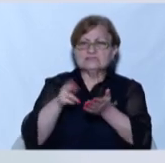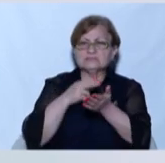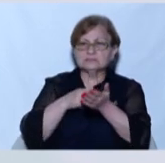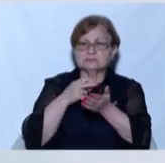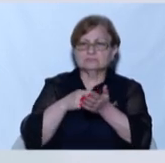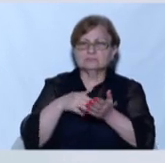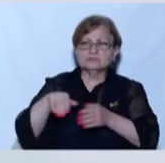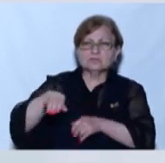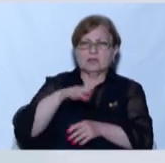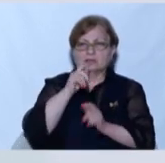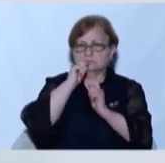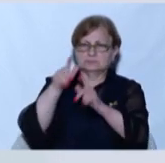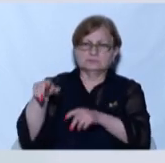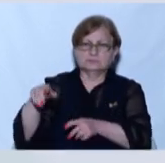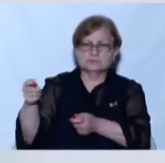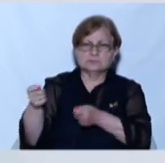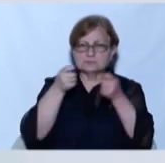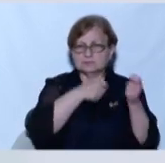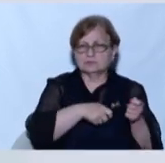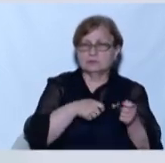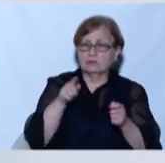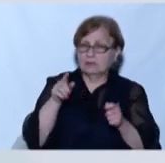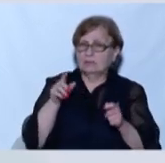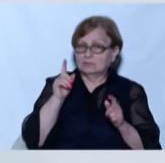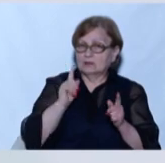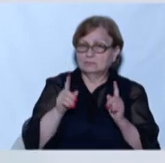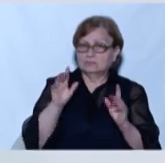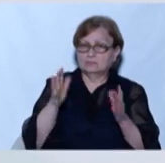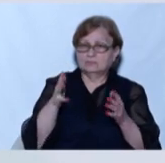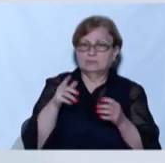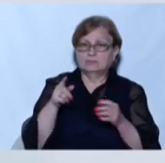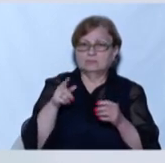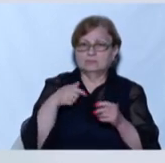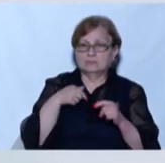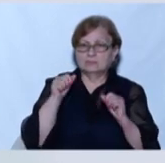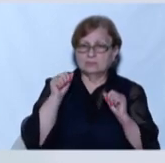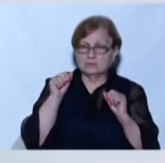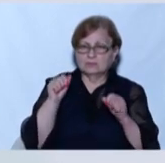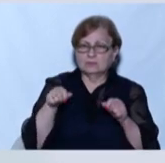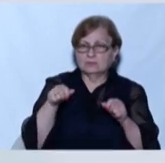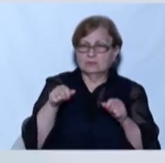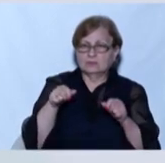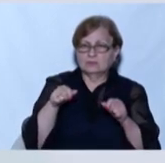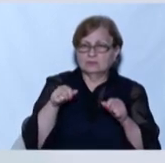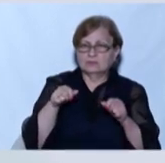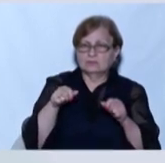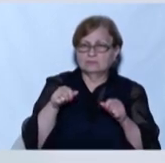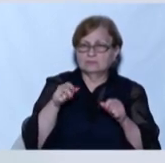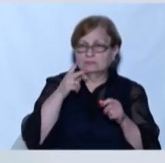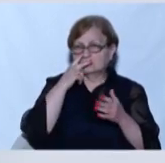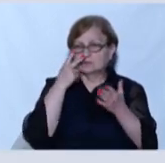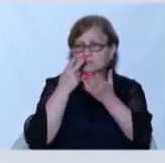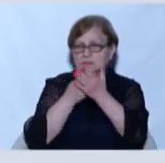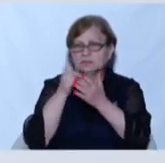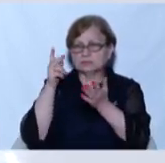რომ წაიღე საქართველოში. სხვა შორის ეს უნიკალური ამბავი გვაქვს ამ წიგნის რომ შეგვიძლიათ აი რაღაც საერთოდ მიბრძანდეთ და